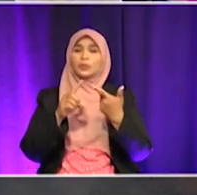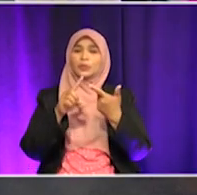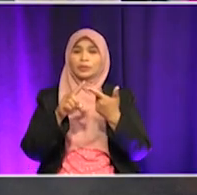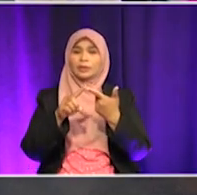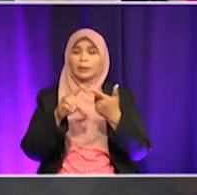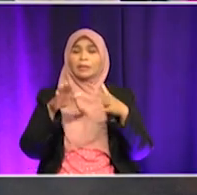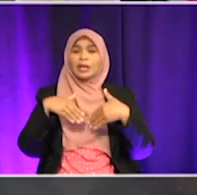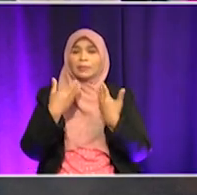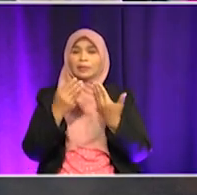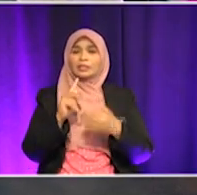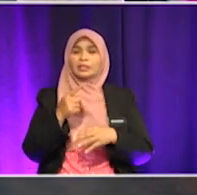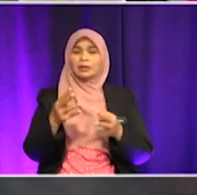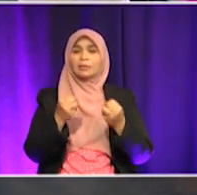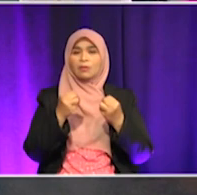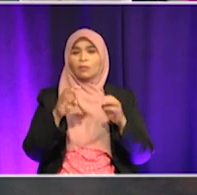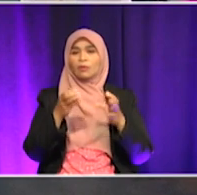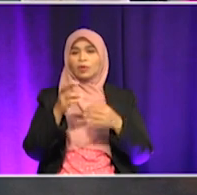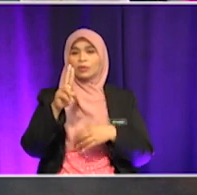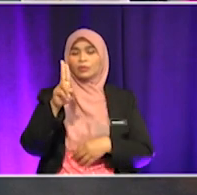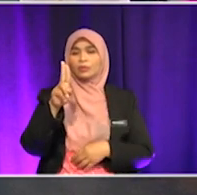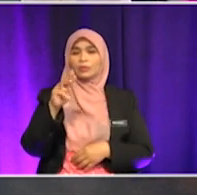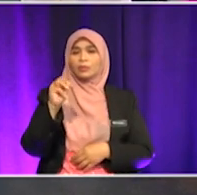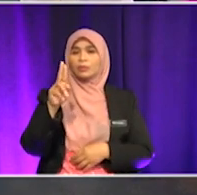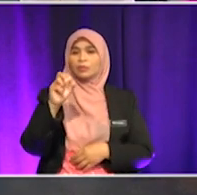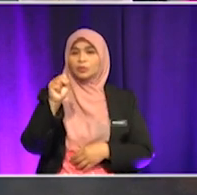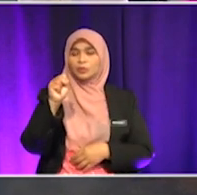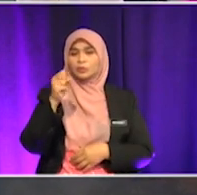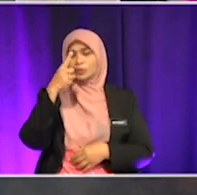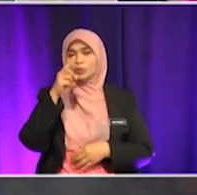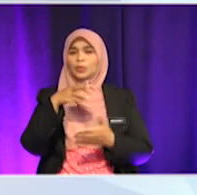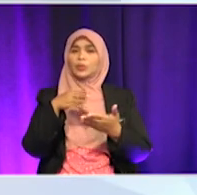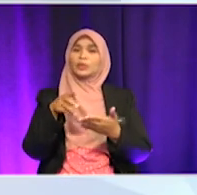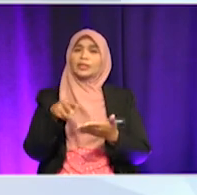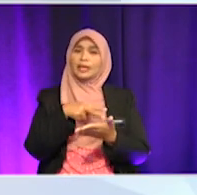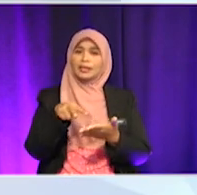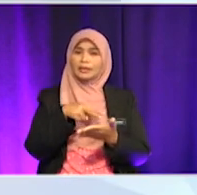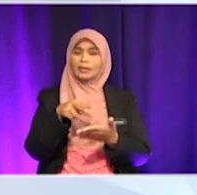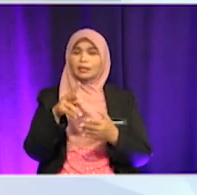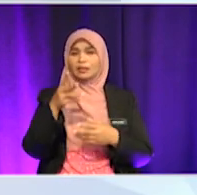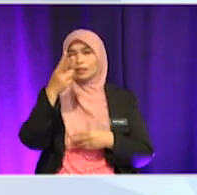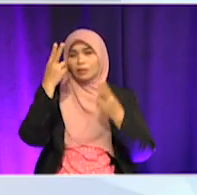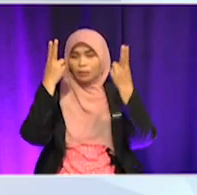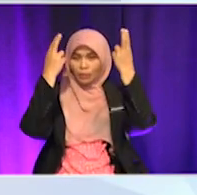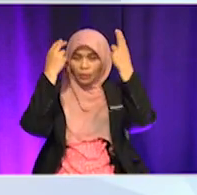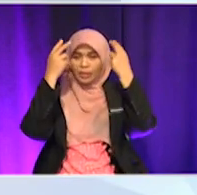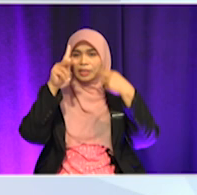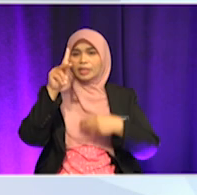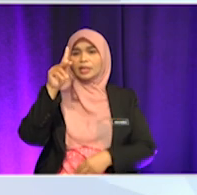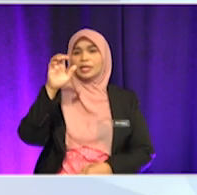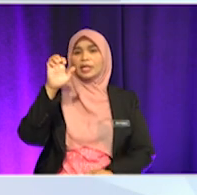nak terbitkan rumus bagi bilangan penari tarian kuda kepang? Iaitu D bersamaan dengan